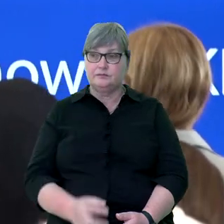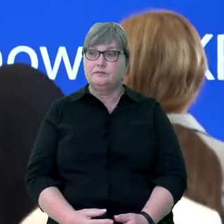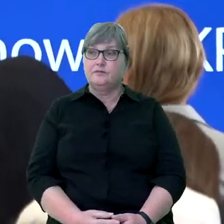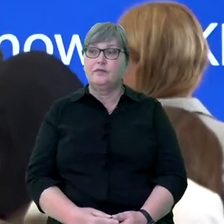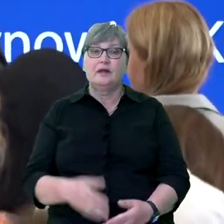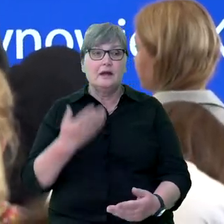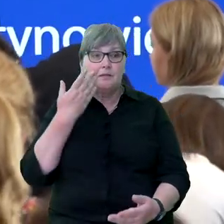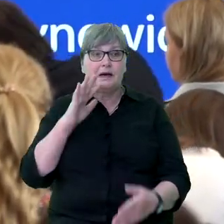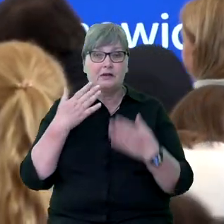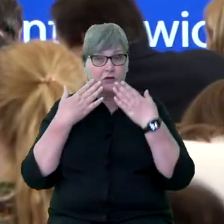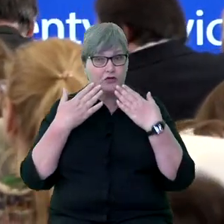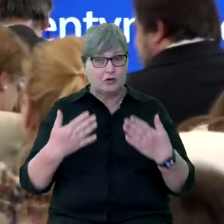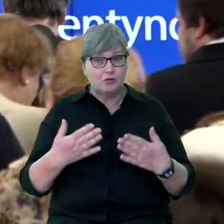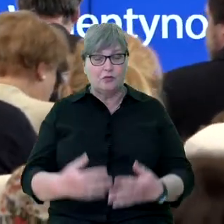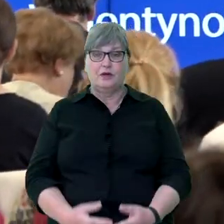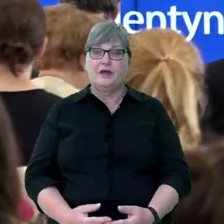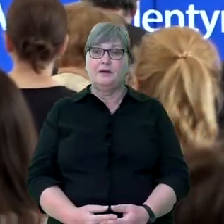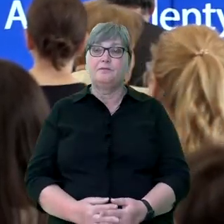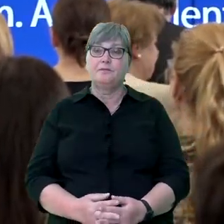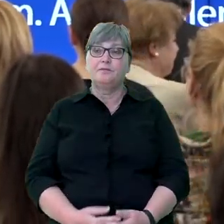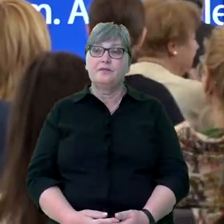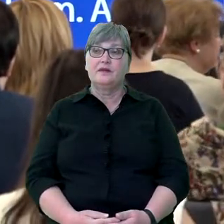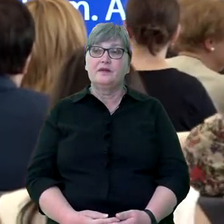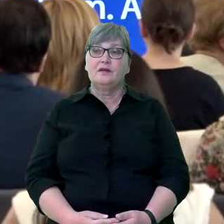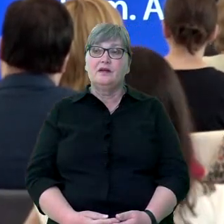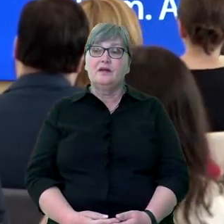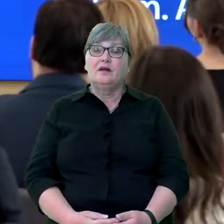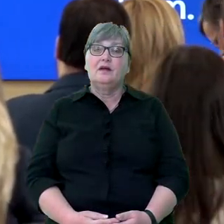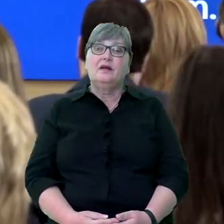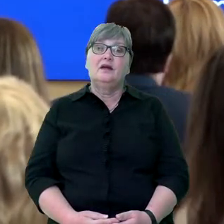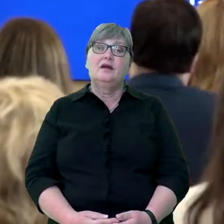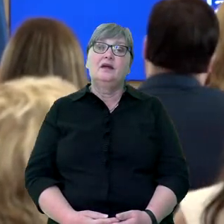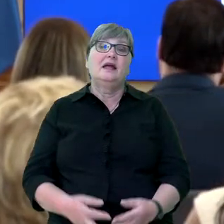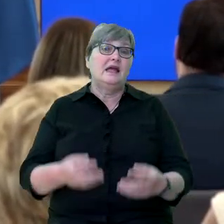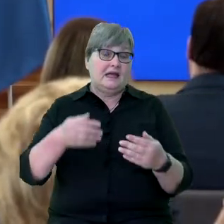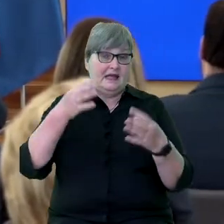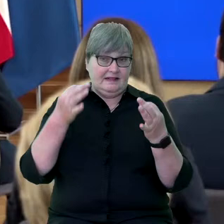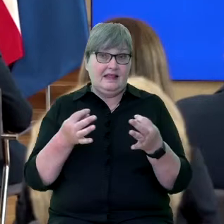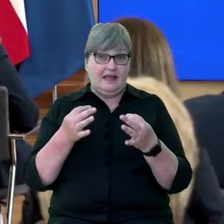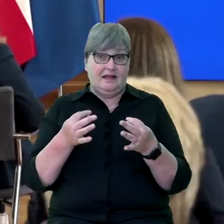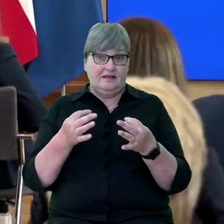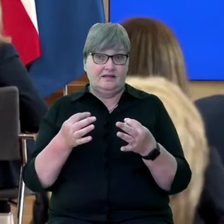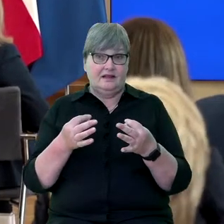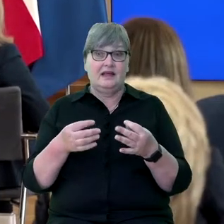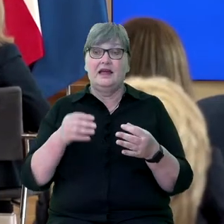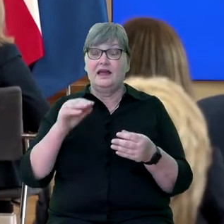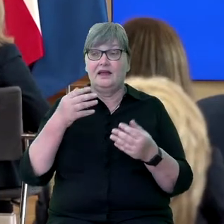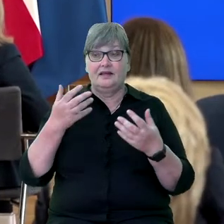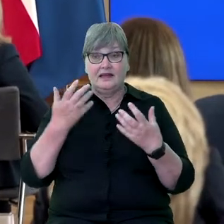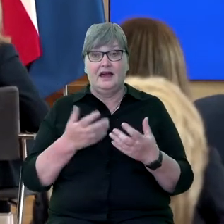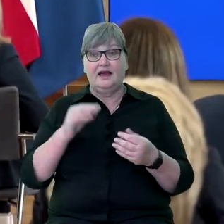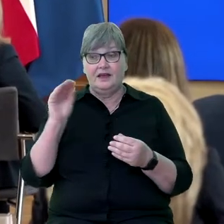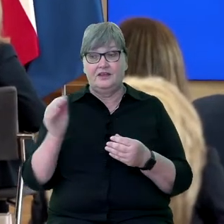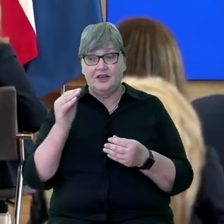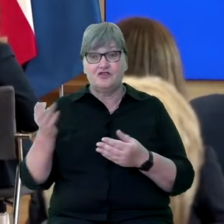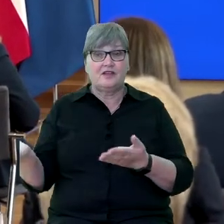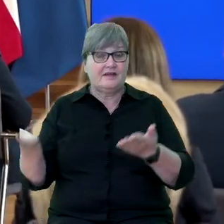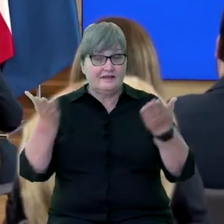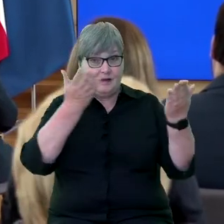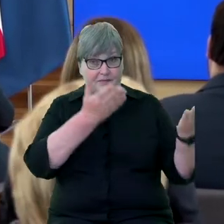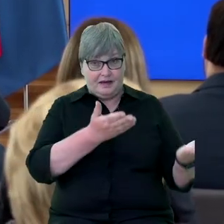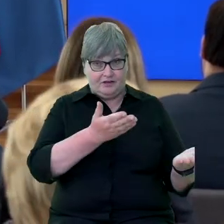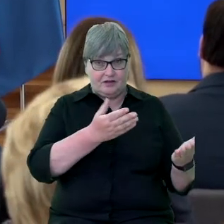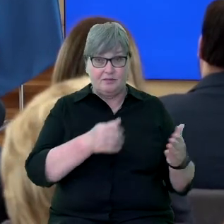Bardzo dziękuję. Zanim zaczniemy wystąpienia powitalne, proszę Państwa, jeszcze zapraszam szefa służby cywilnej,